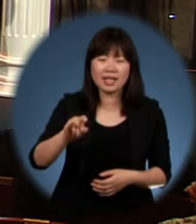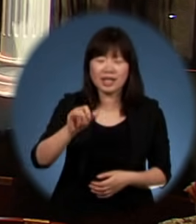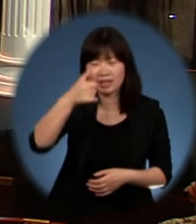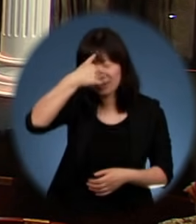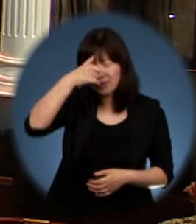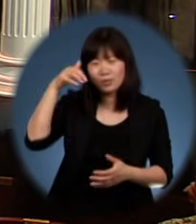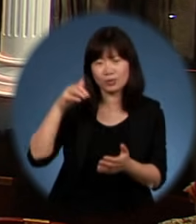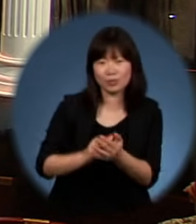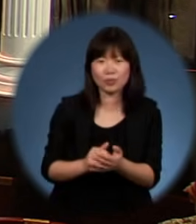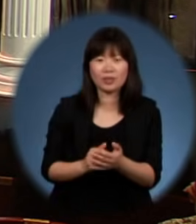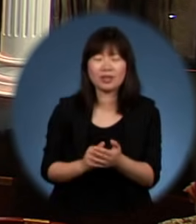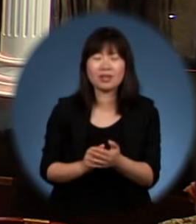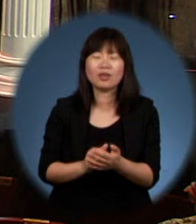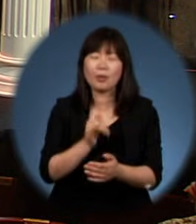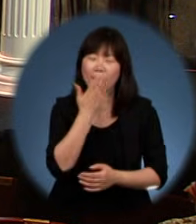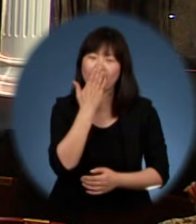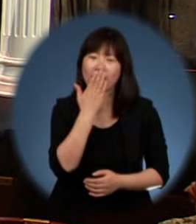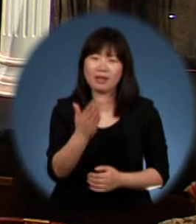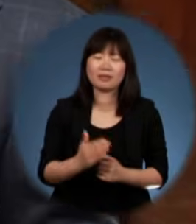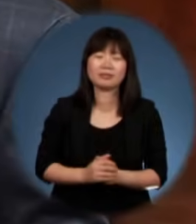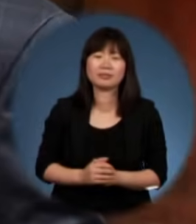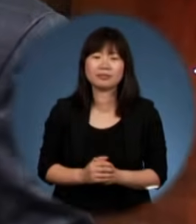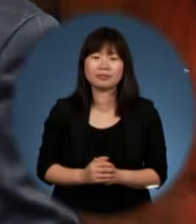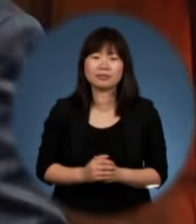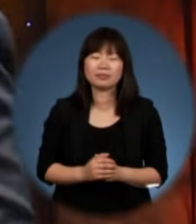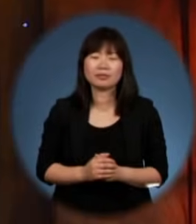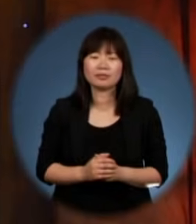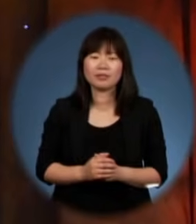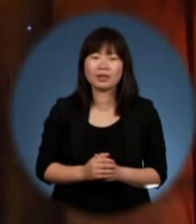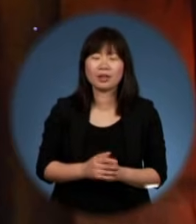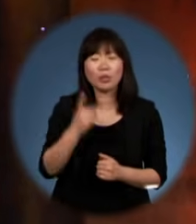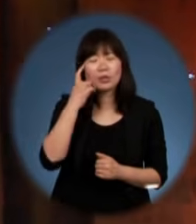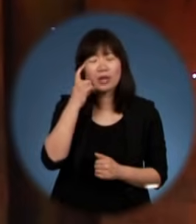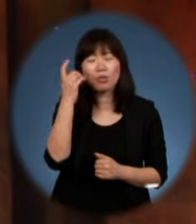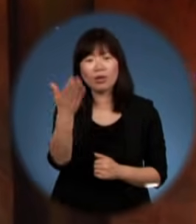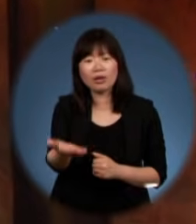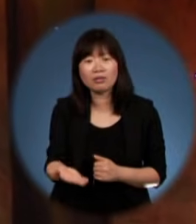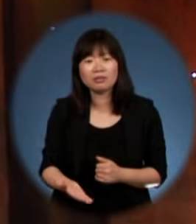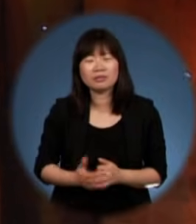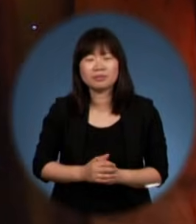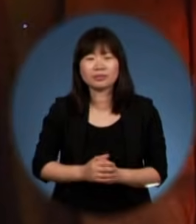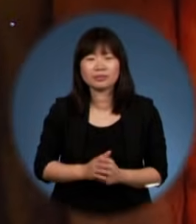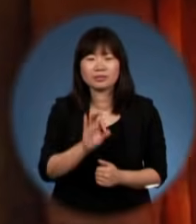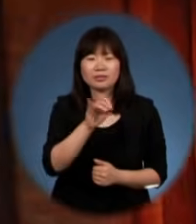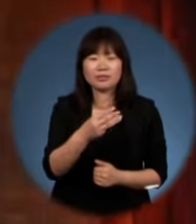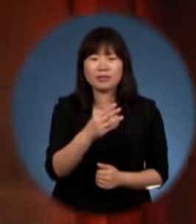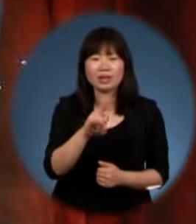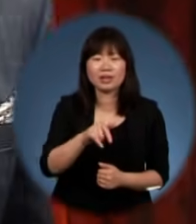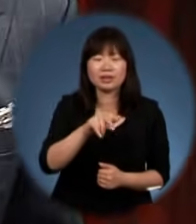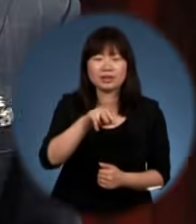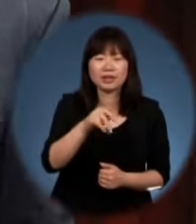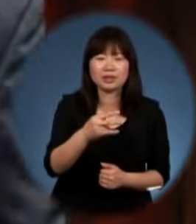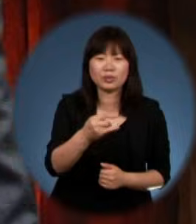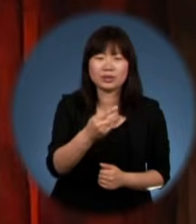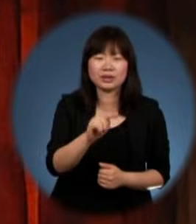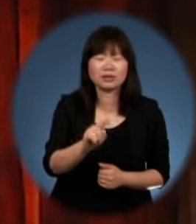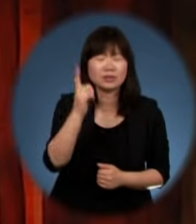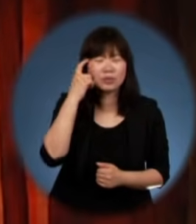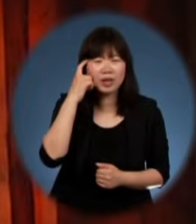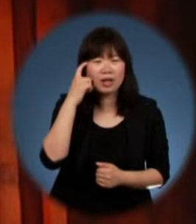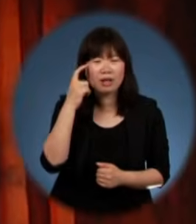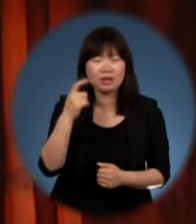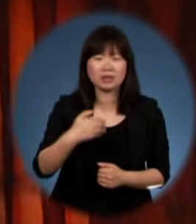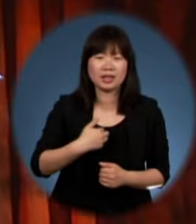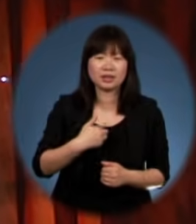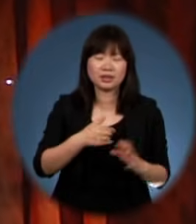까지 도달하게 됩니다 왜 그랬을까요 알렉산드로스는 누구 외에 자기